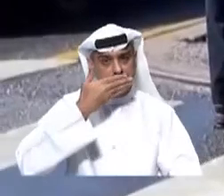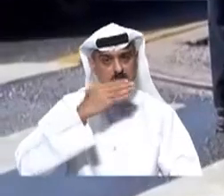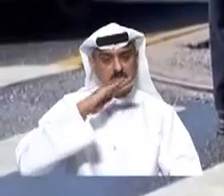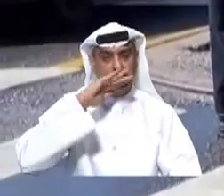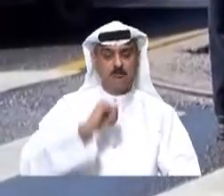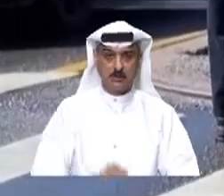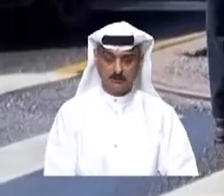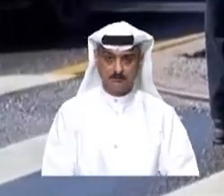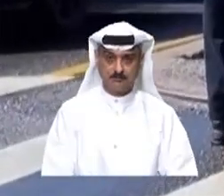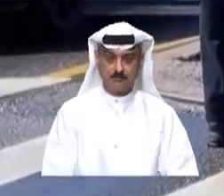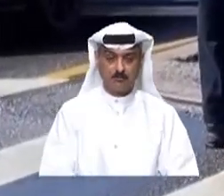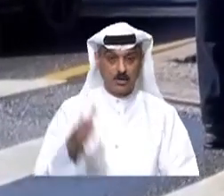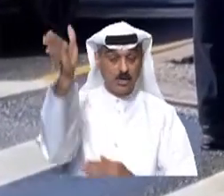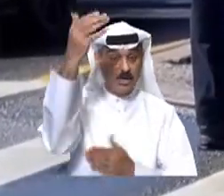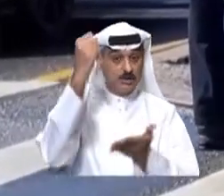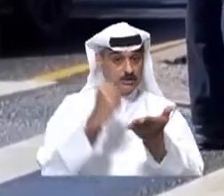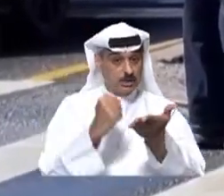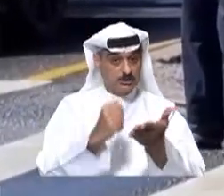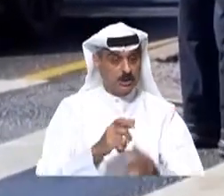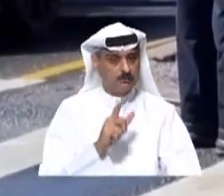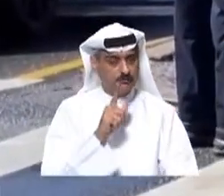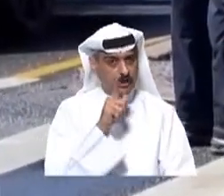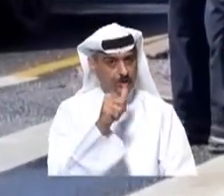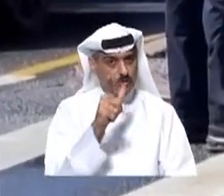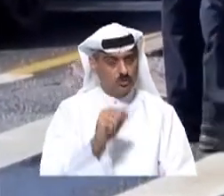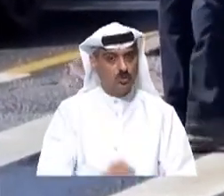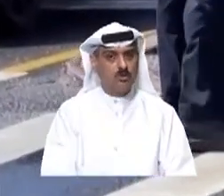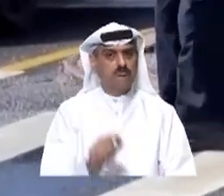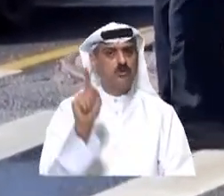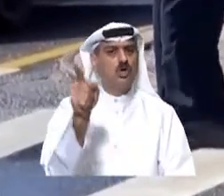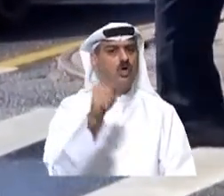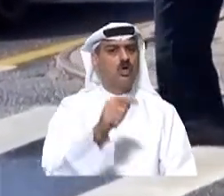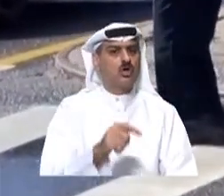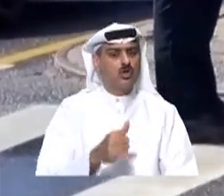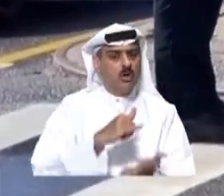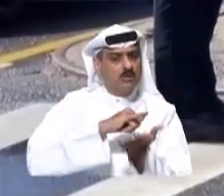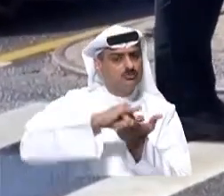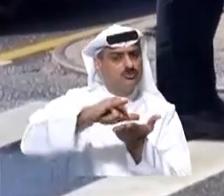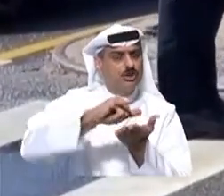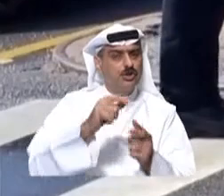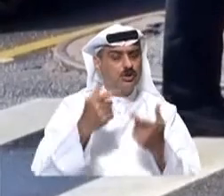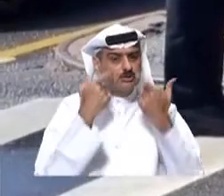وأهابت القنصلية بالمواطنين الكويتيين الموجودين في نيويورك توخي الحذر